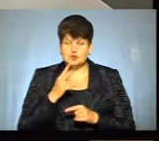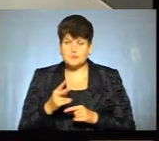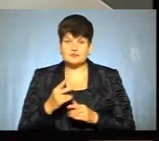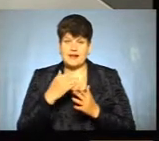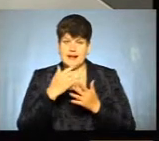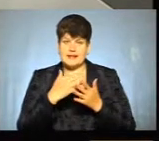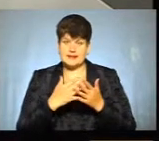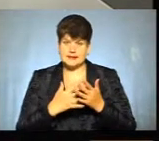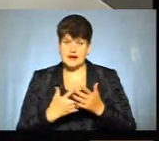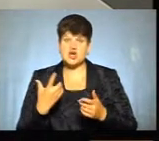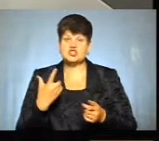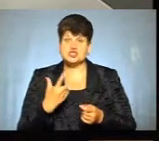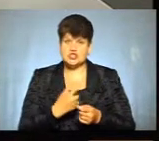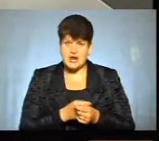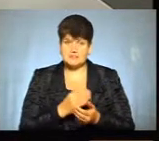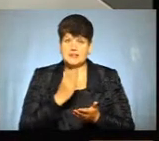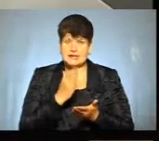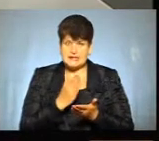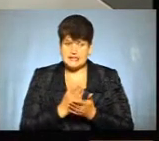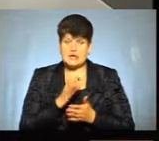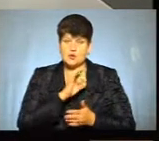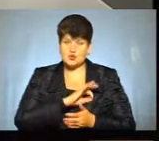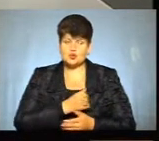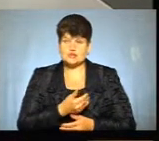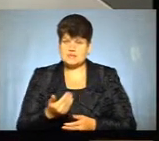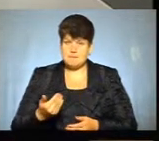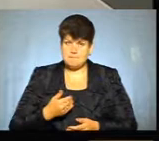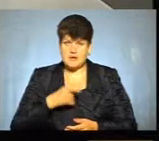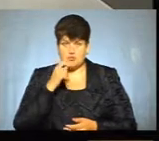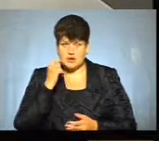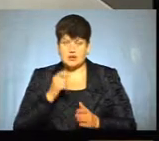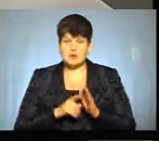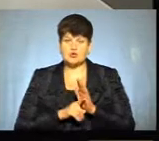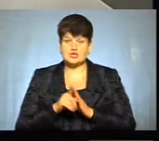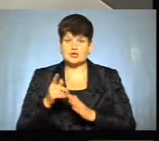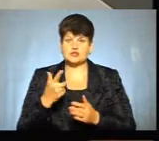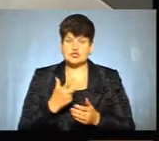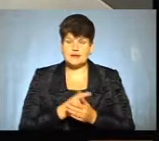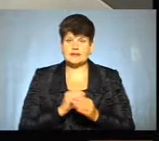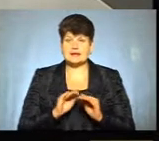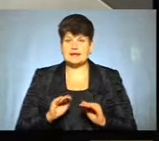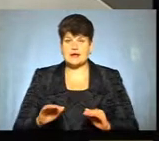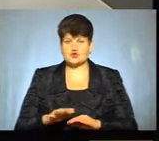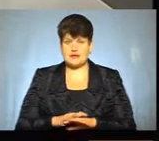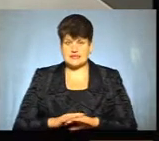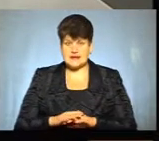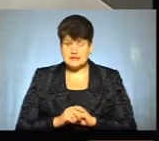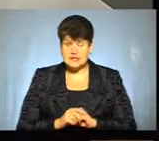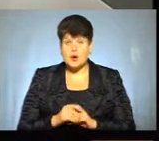профілактичних щеплень, який є і користуємося ми в Україні, починають щеплення з дитячого населення.